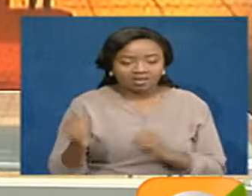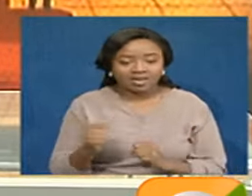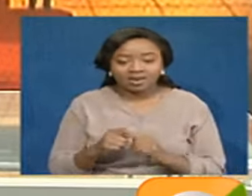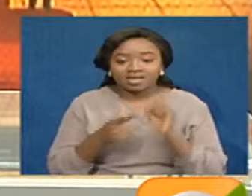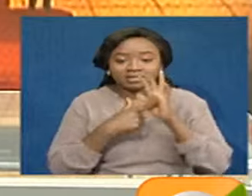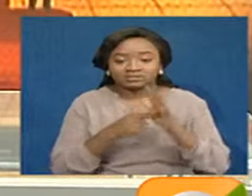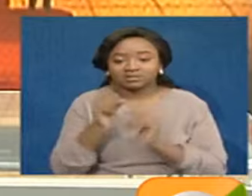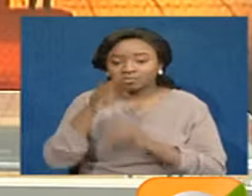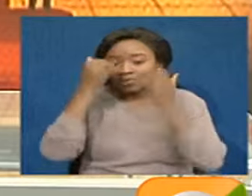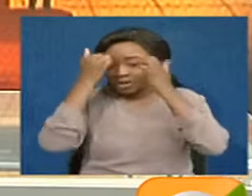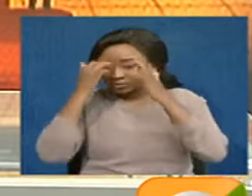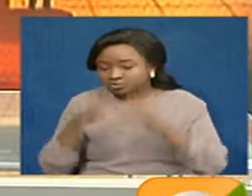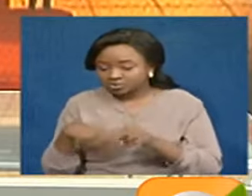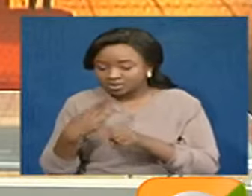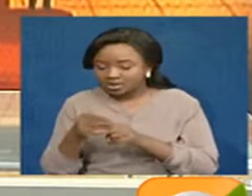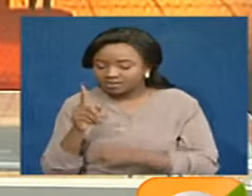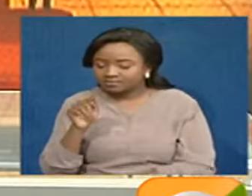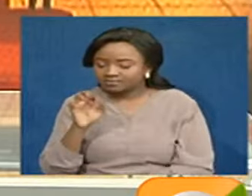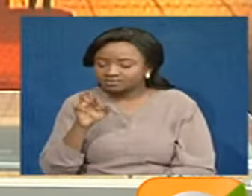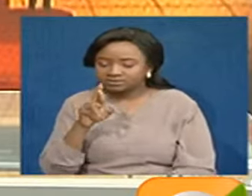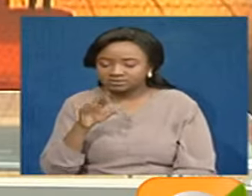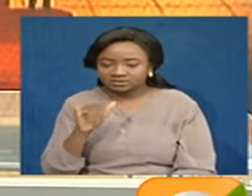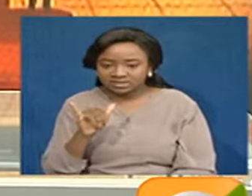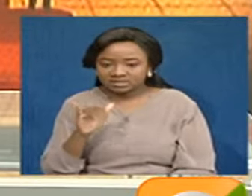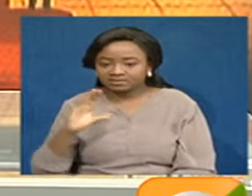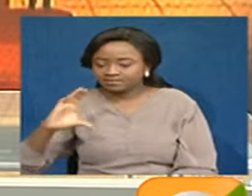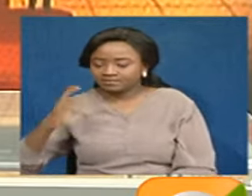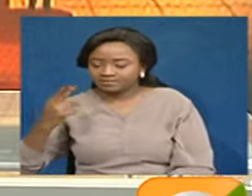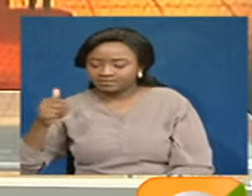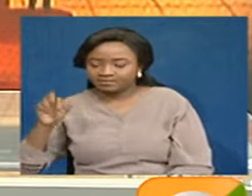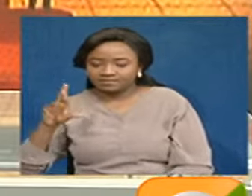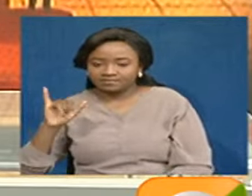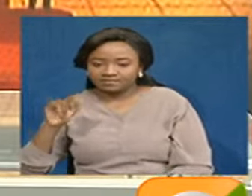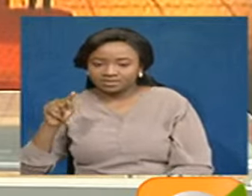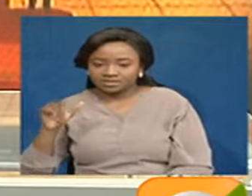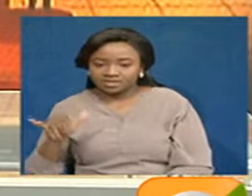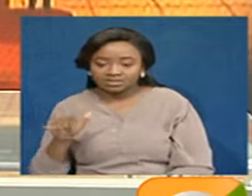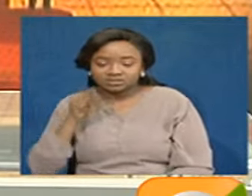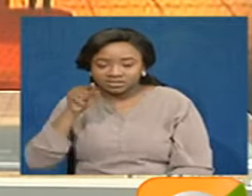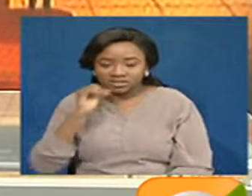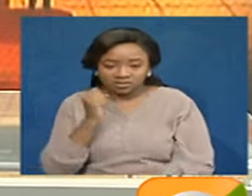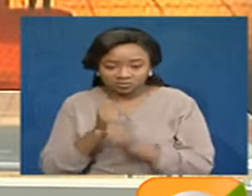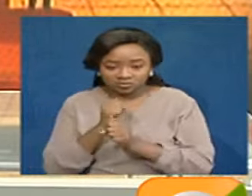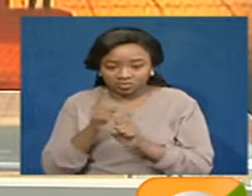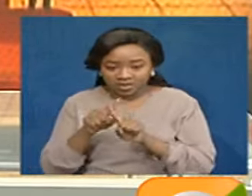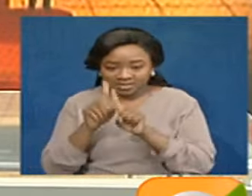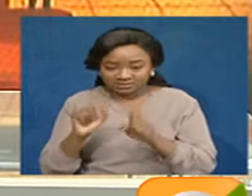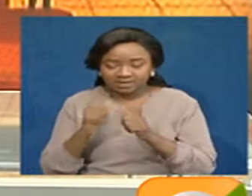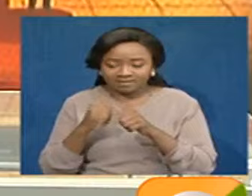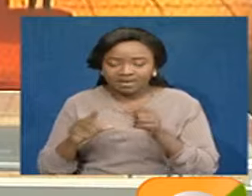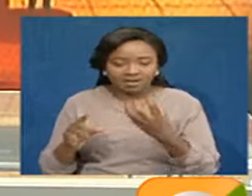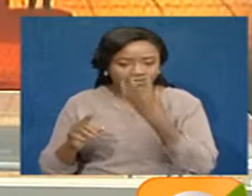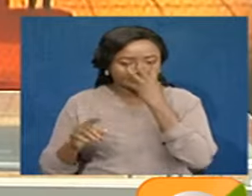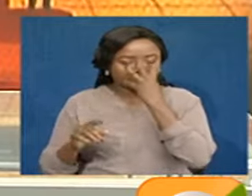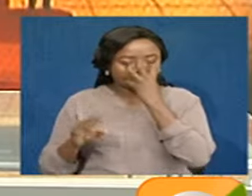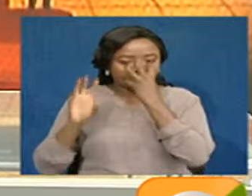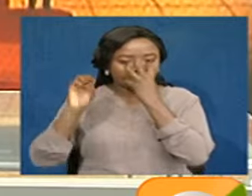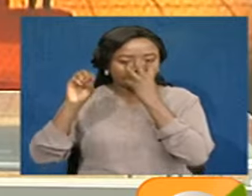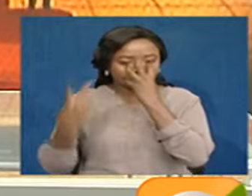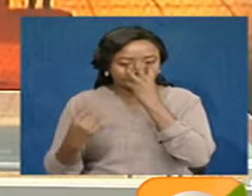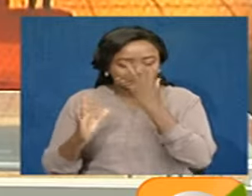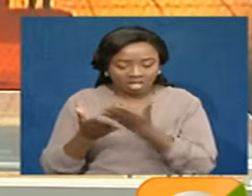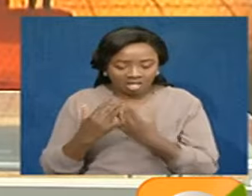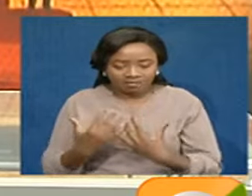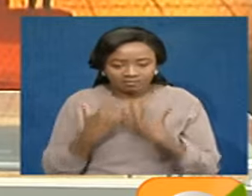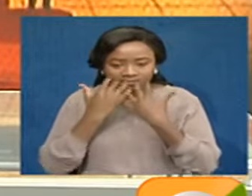vile Terry Charity, ambaye amelazimika kufanya mtihani wake akiwa na mtungi wa gesi ya oksijeni ili kukabiliana na changamoto za